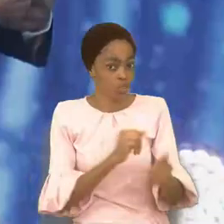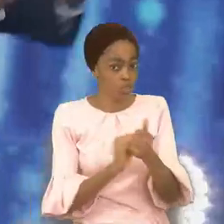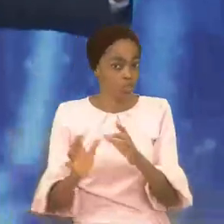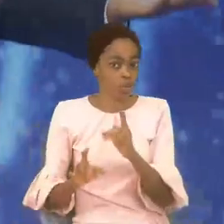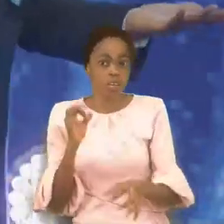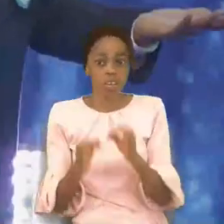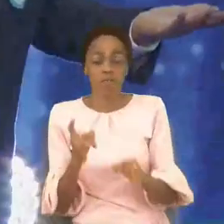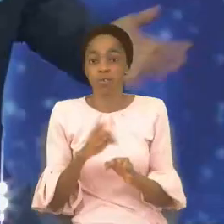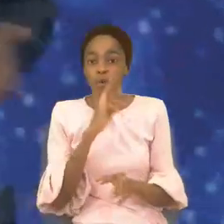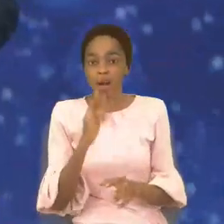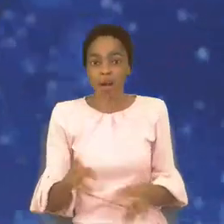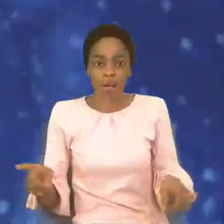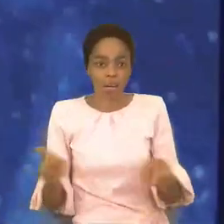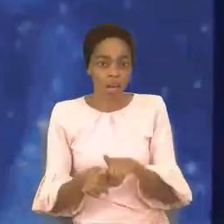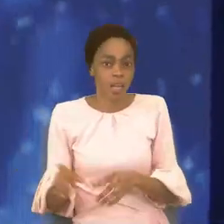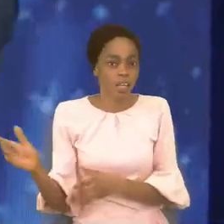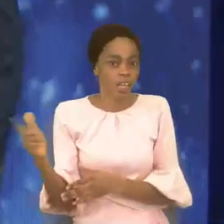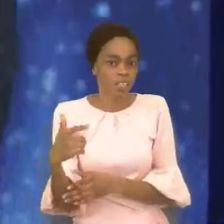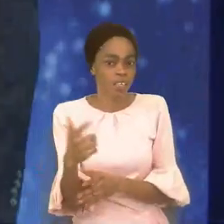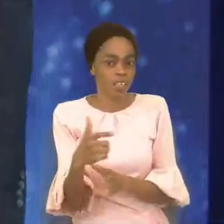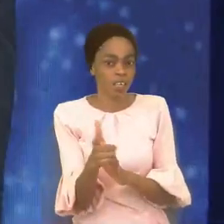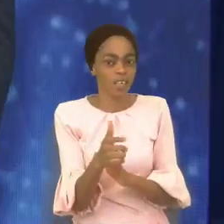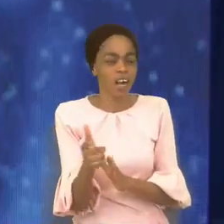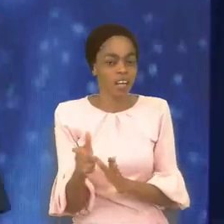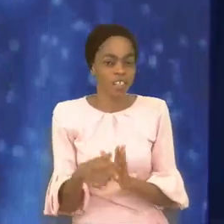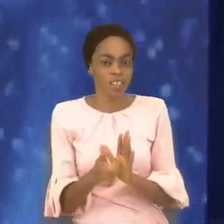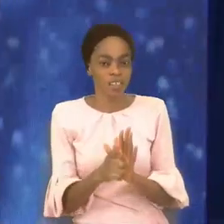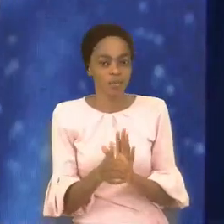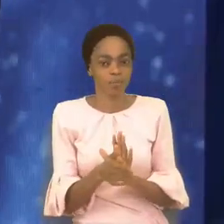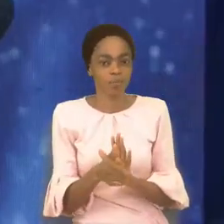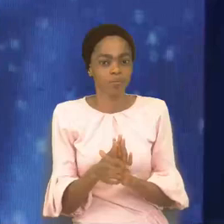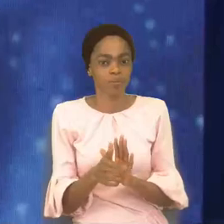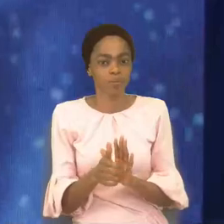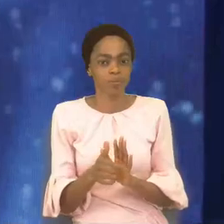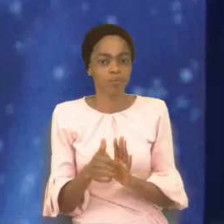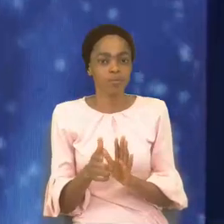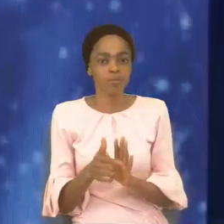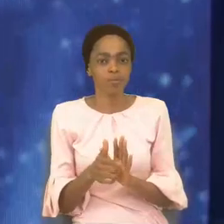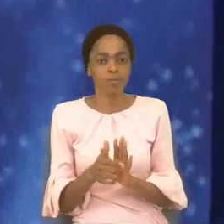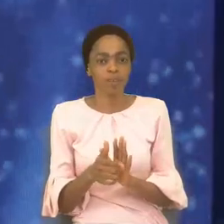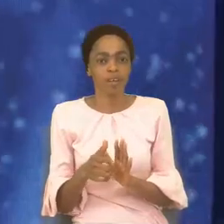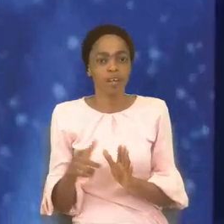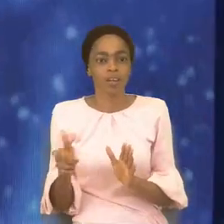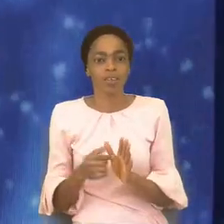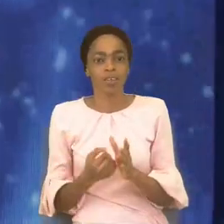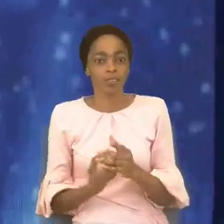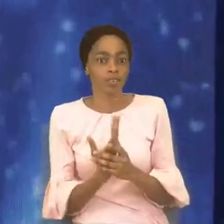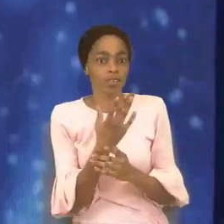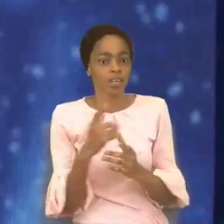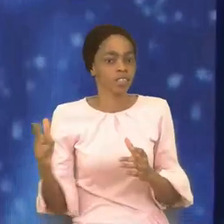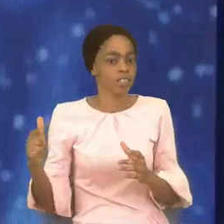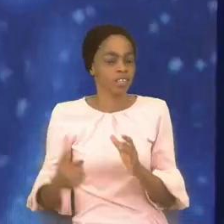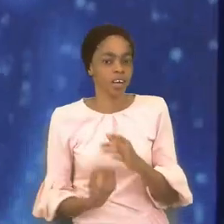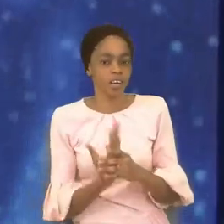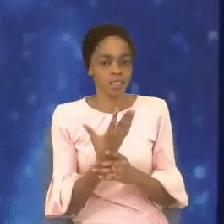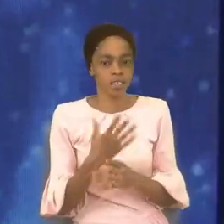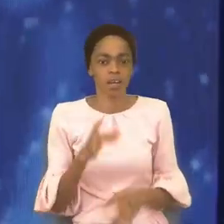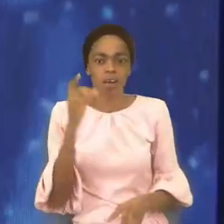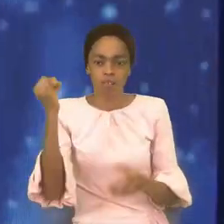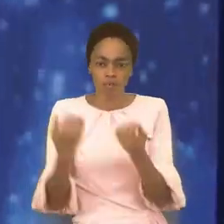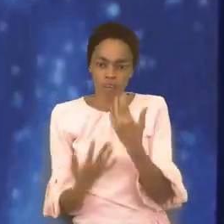d'argile, le feu va te consumer. Si tu es constitué de paille, le feu va te consumer.